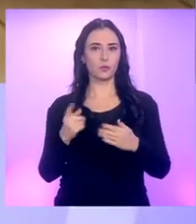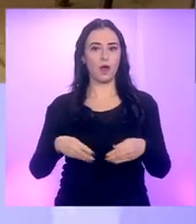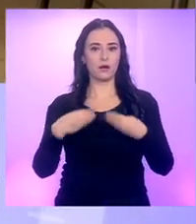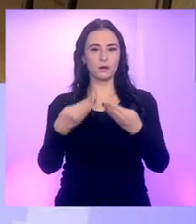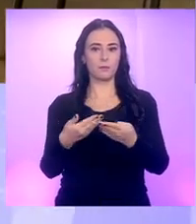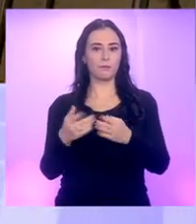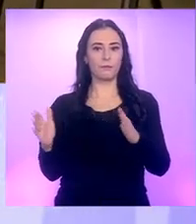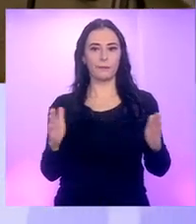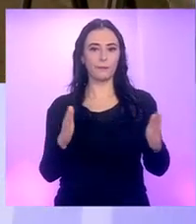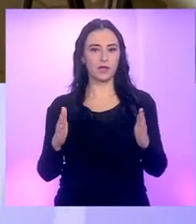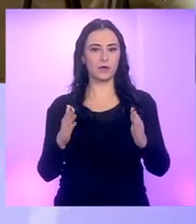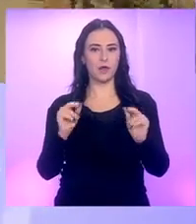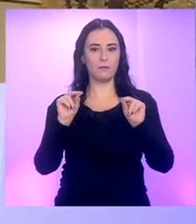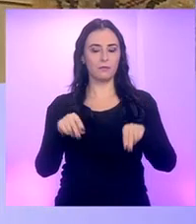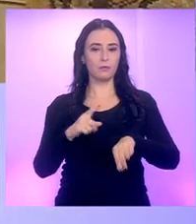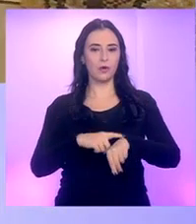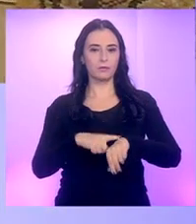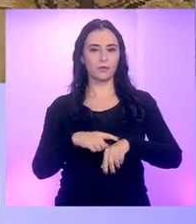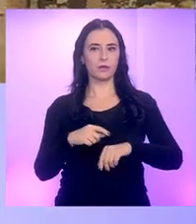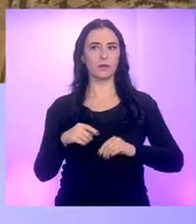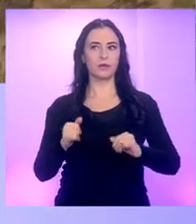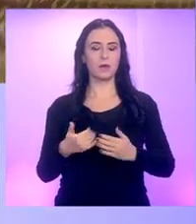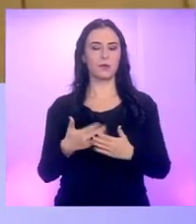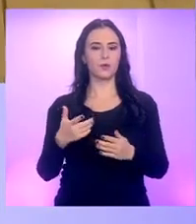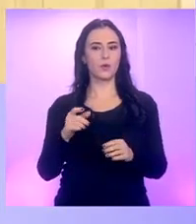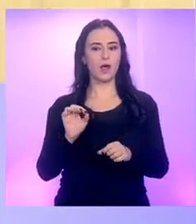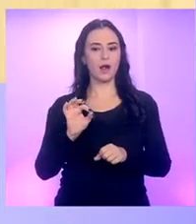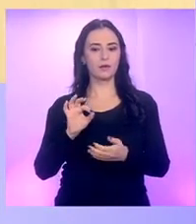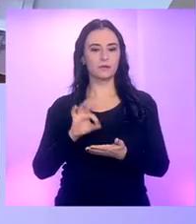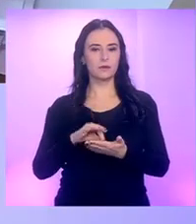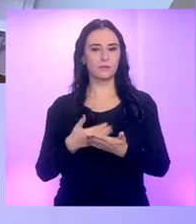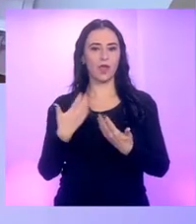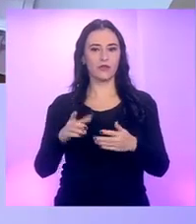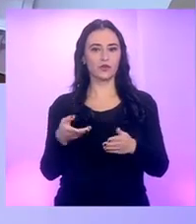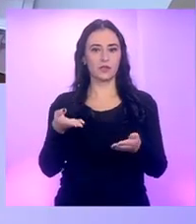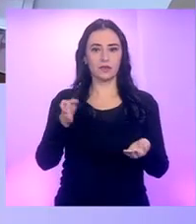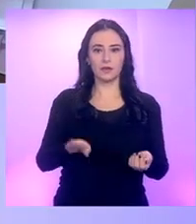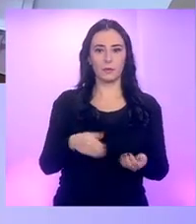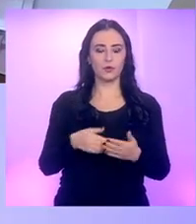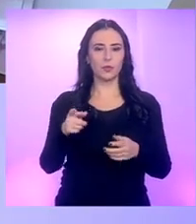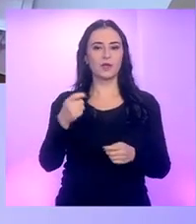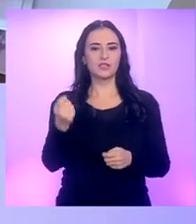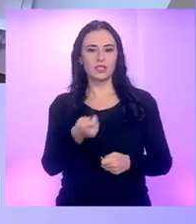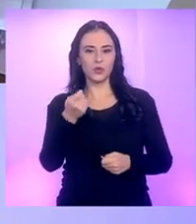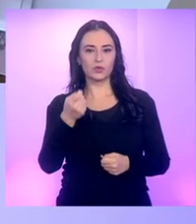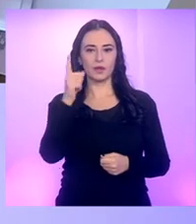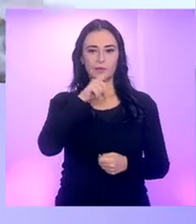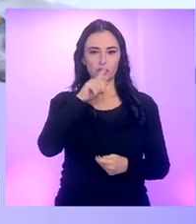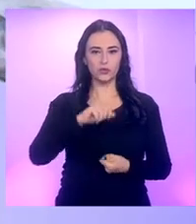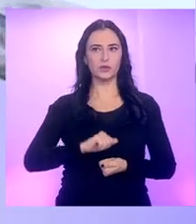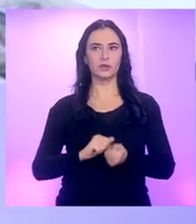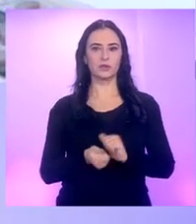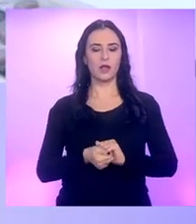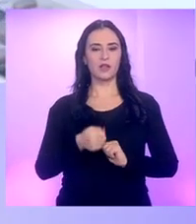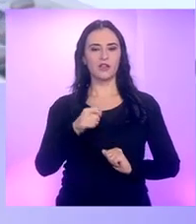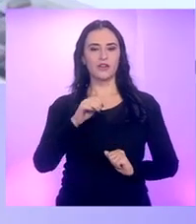aspecte în perioada iulie-noiembrie, iar acum această grupare este cercetată pentru înșelăciune, fals în înscrisuri și uz